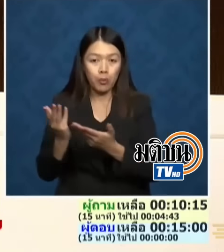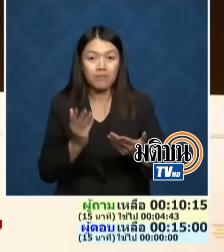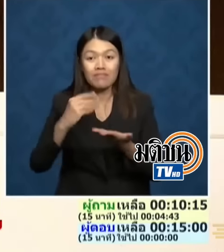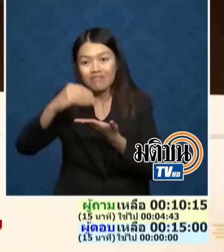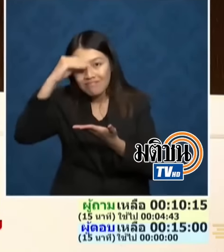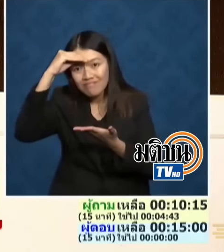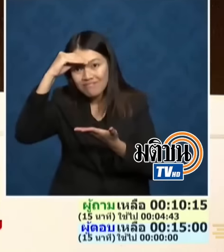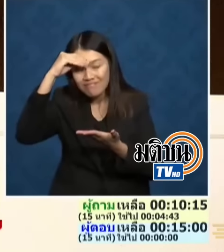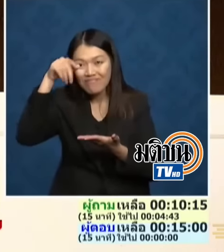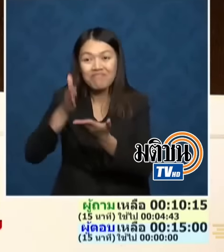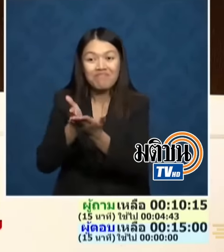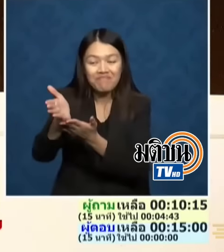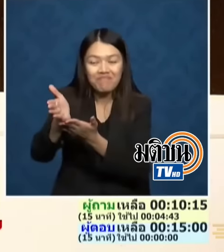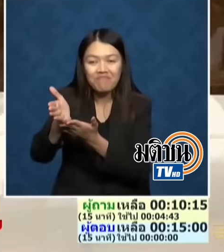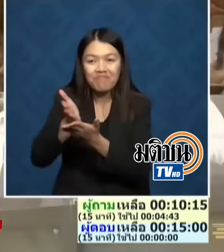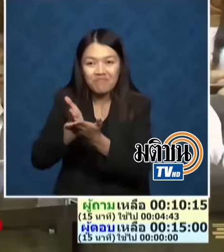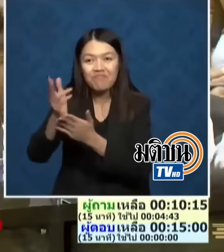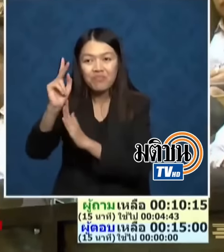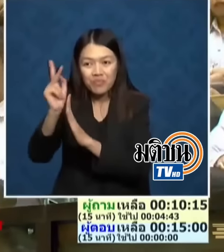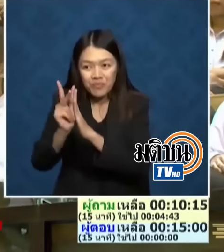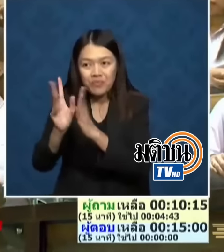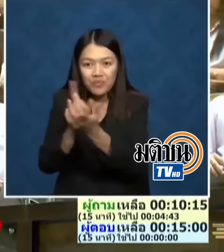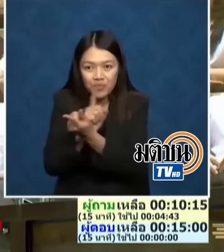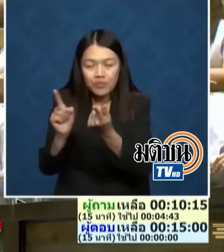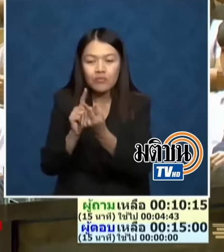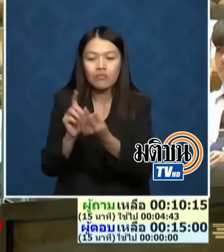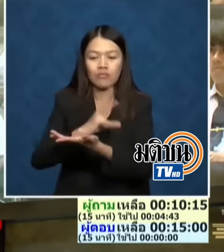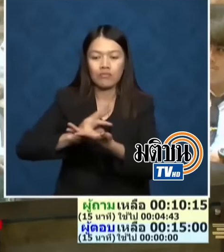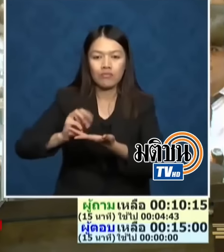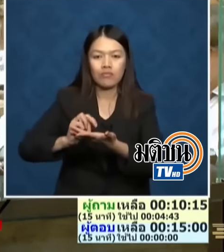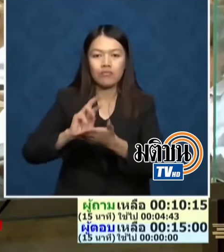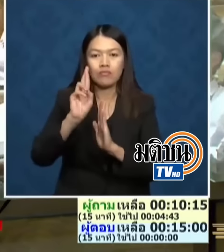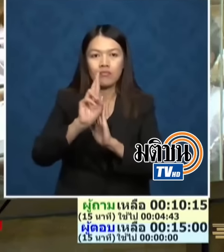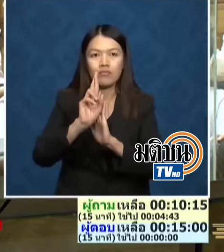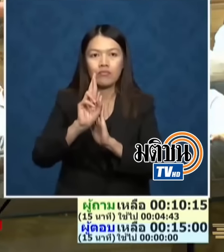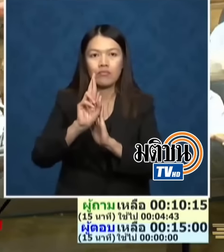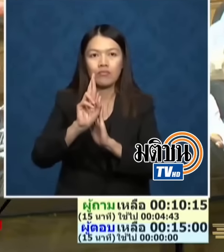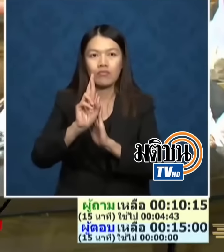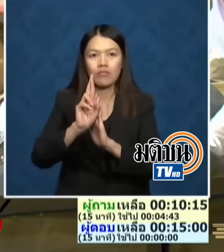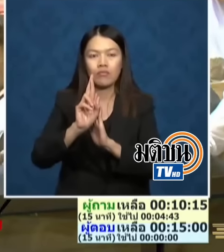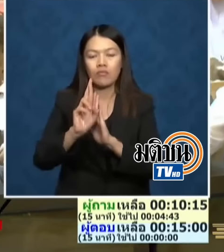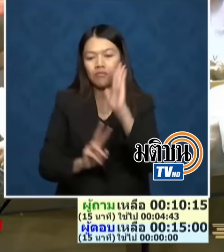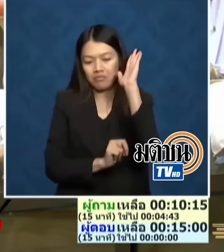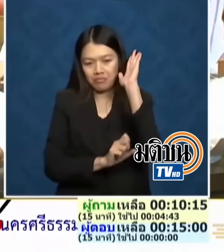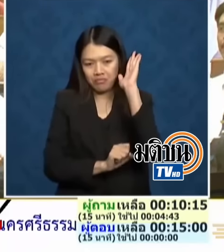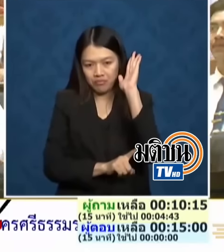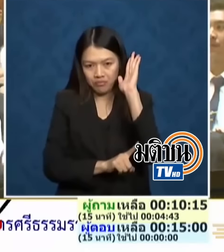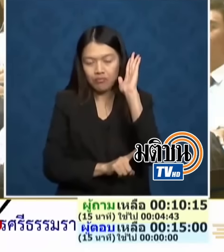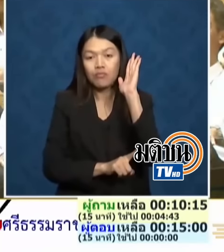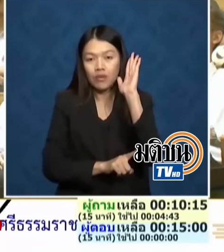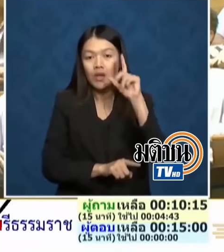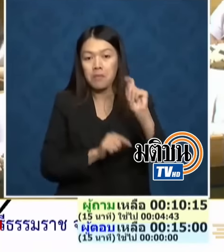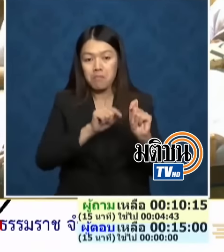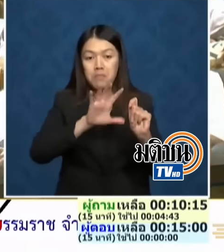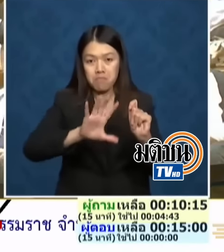วิชา ราบทุศาณศาต์ ขณะมนุษษาสต์ และสัคมศาต์ มหาวิลัย รชภรณคร สีธรราษ อัพเมือง จัหัณครเศรมราช